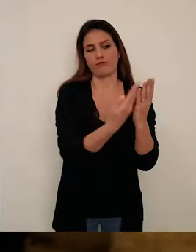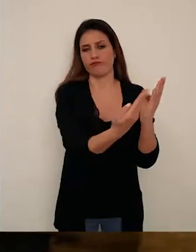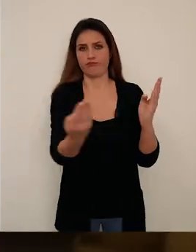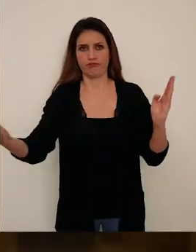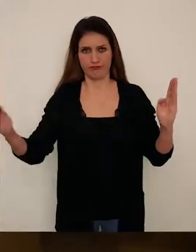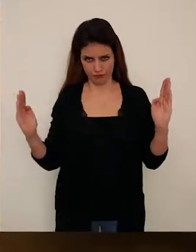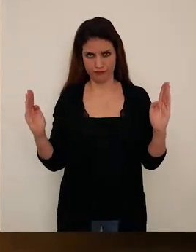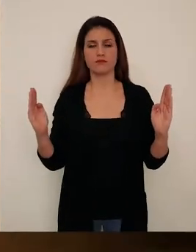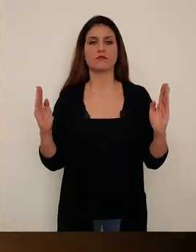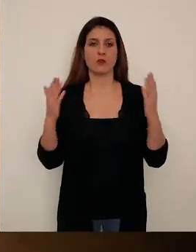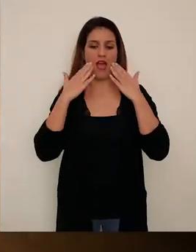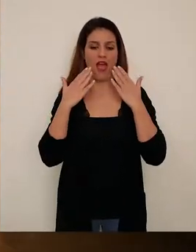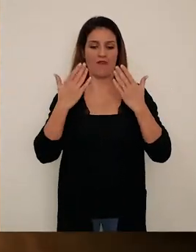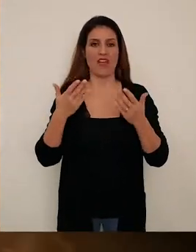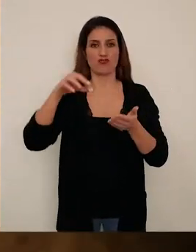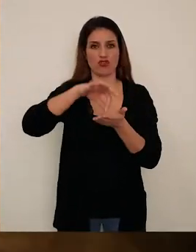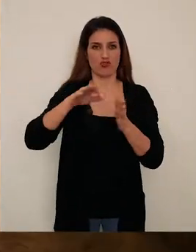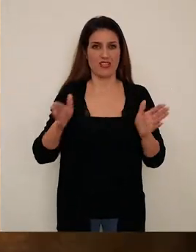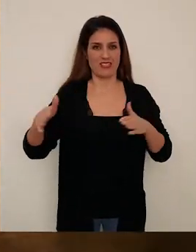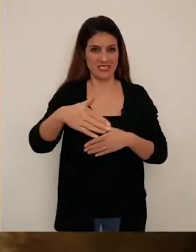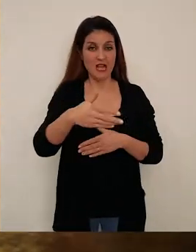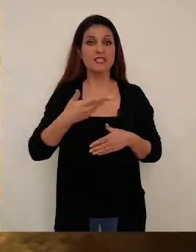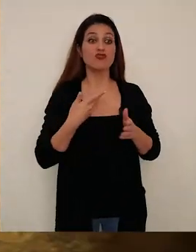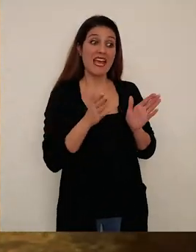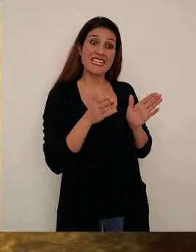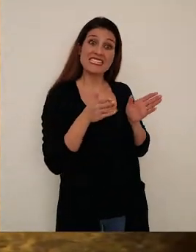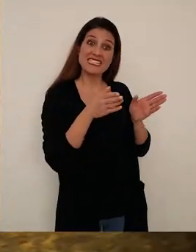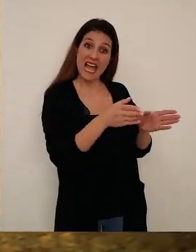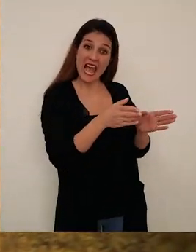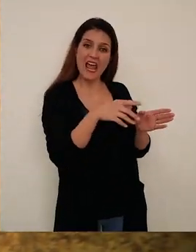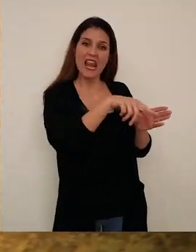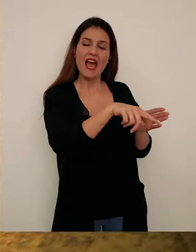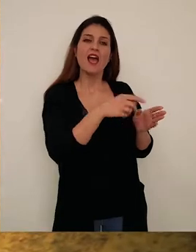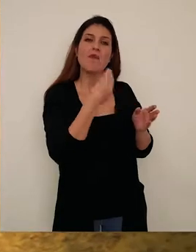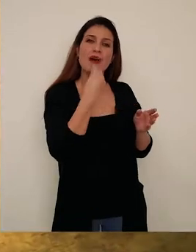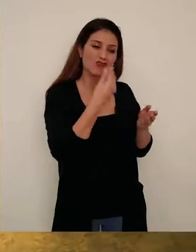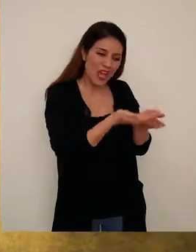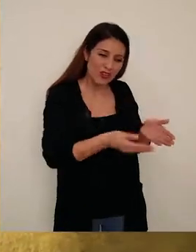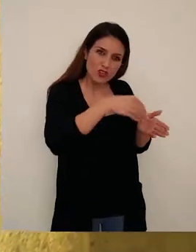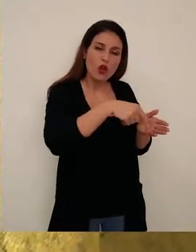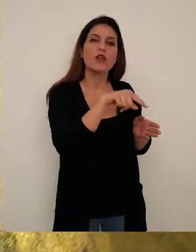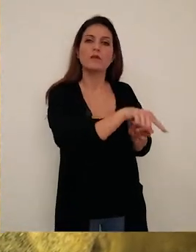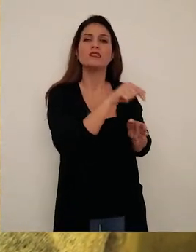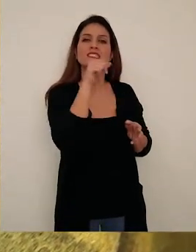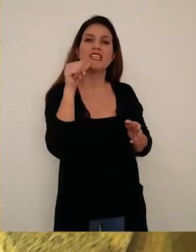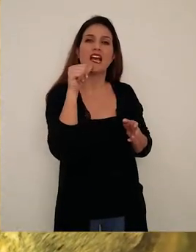si possono notare la stalla con le varie mangiatoie destinate al riposo degli animali.